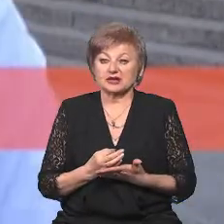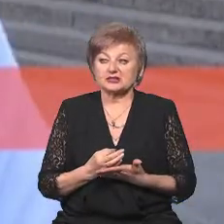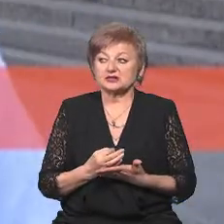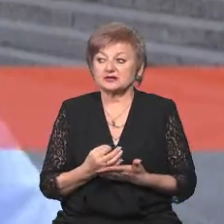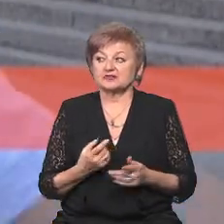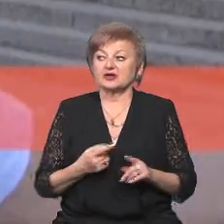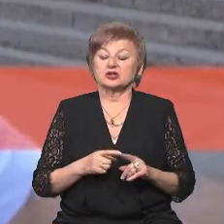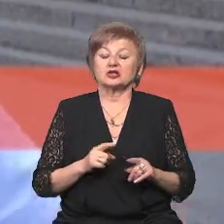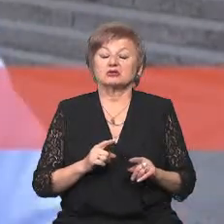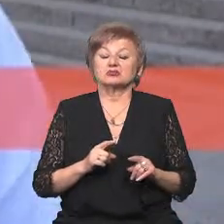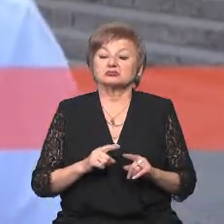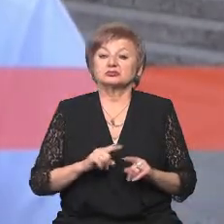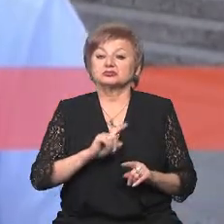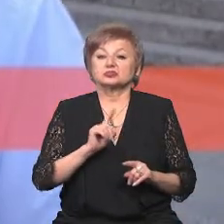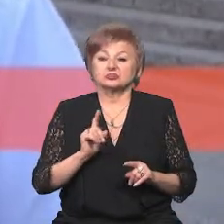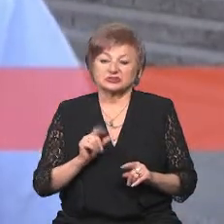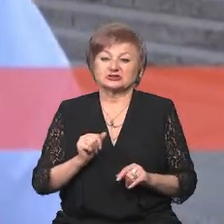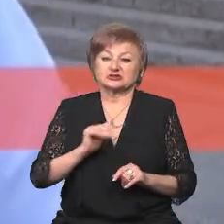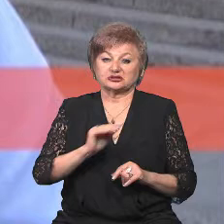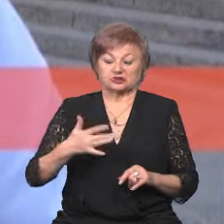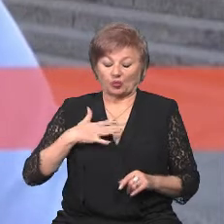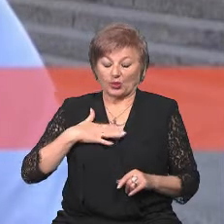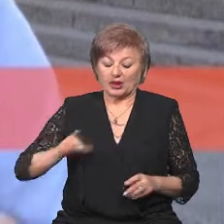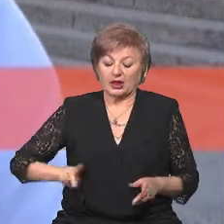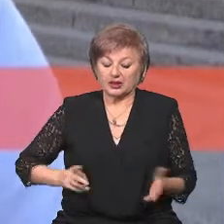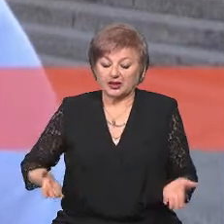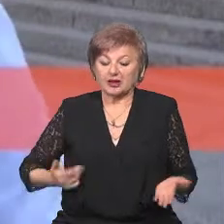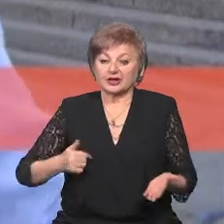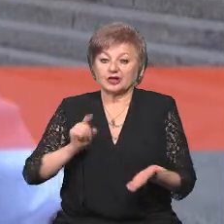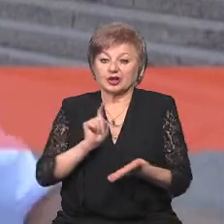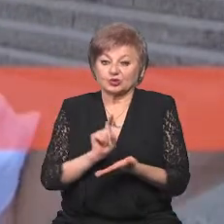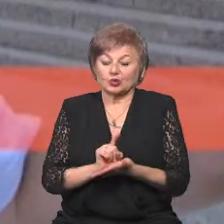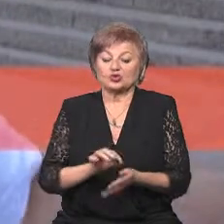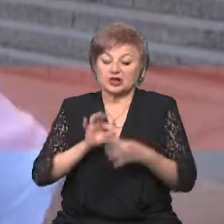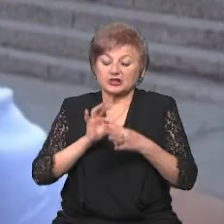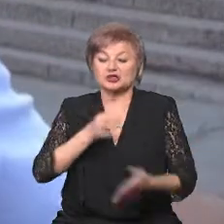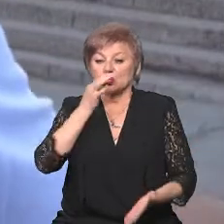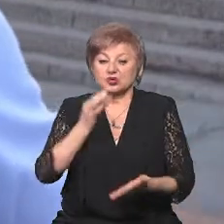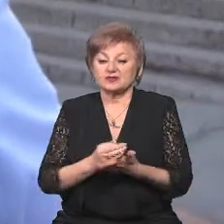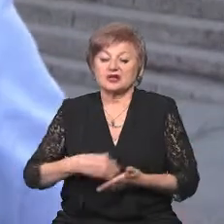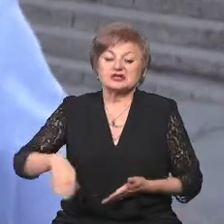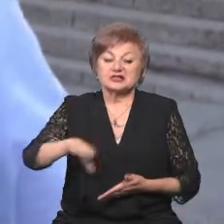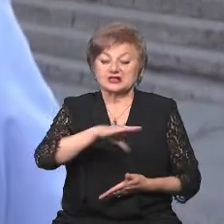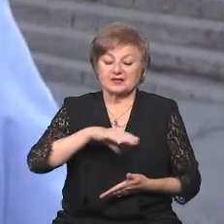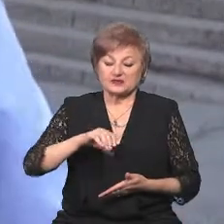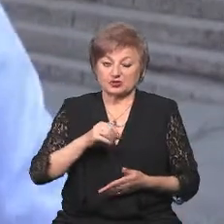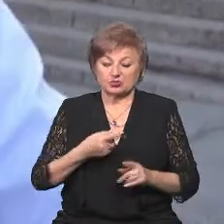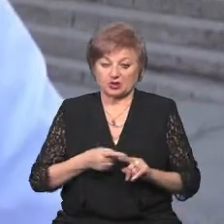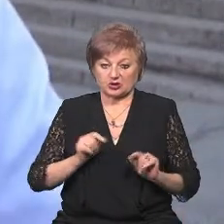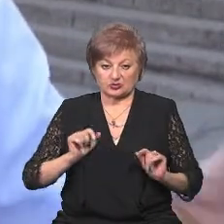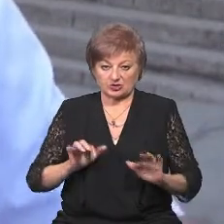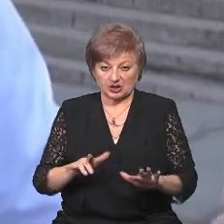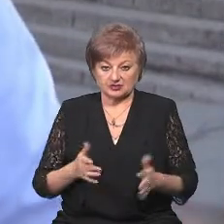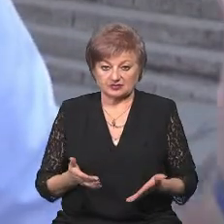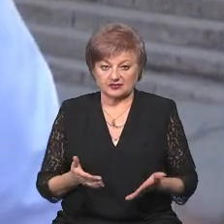себе відповідальність за свою школу. Так, я директор. Я маю нести відповідальність за всіх тих учасників освітнього процесу, які в мене є, в тому